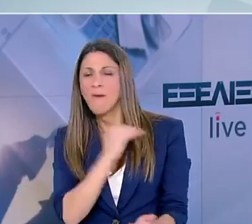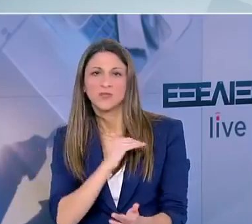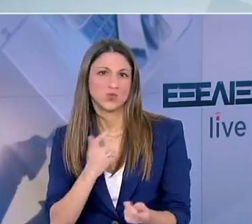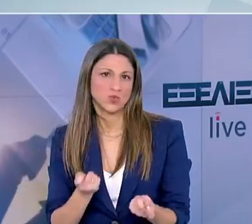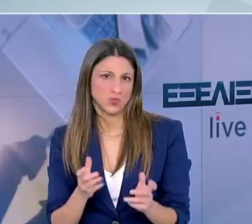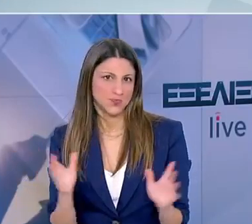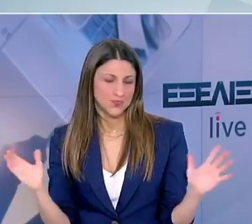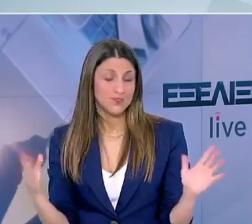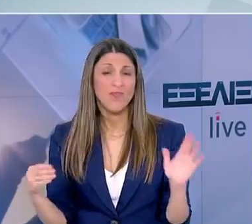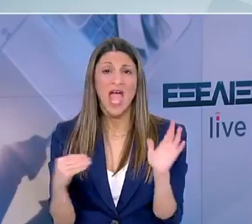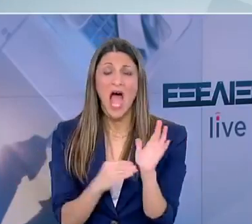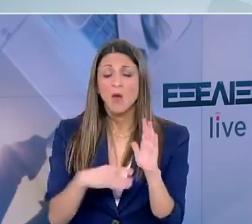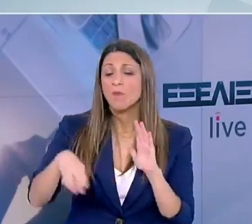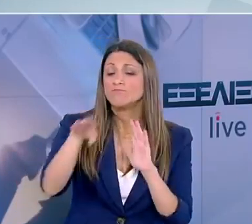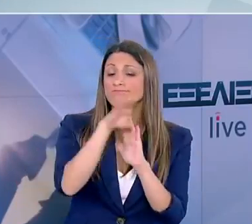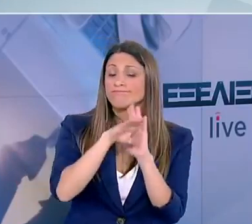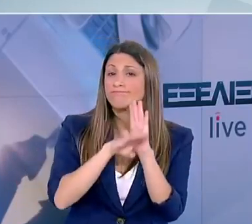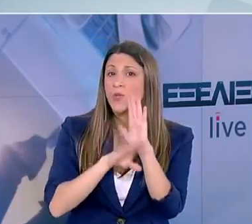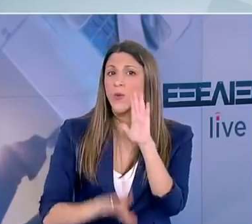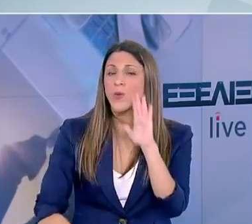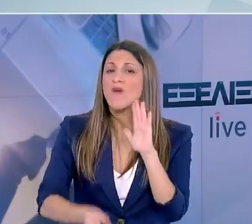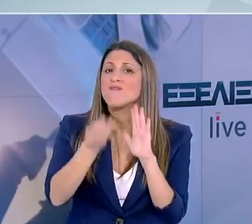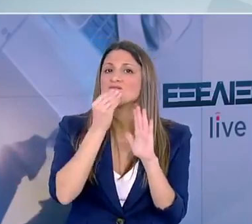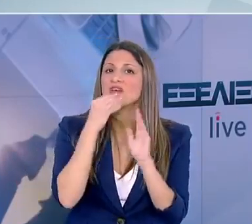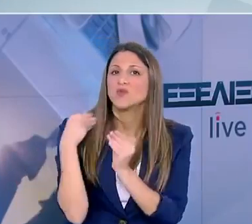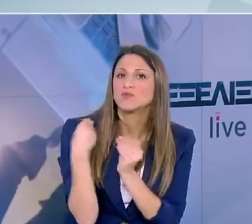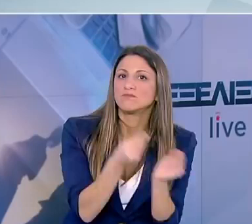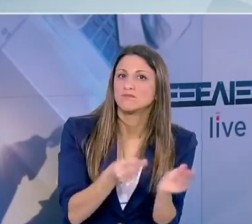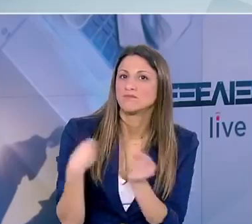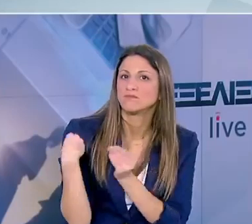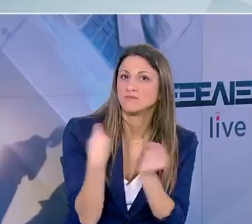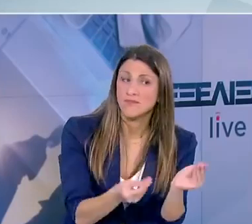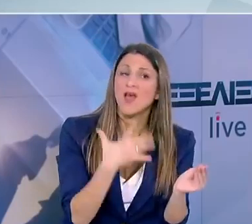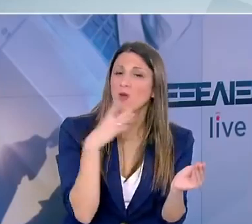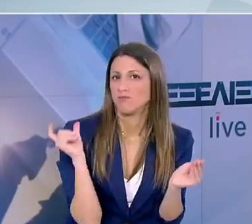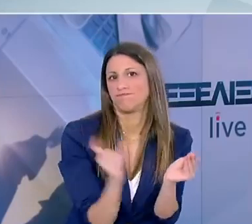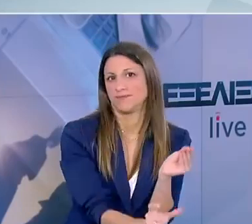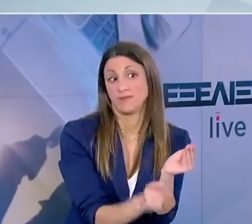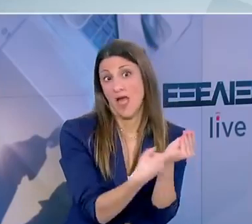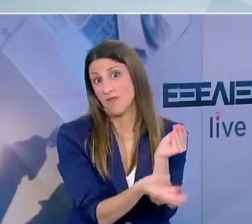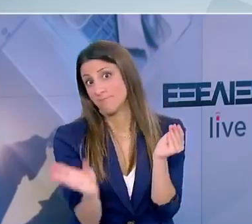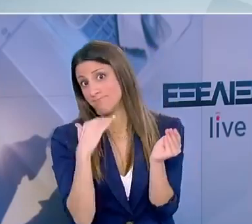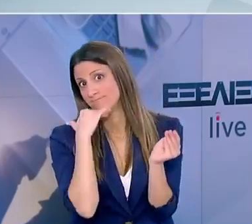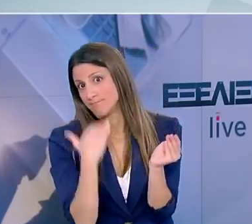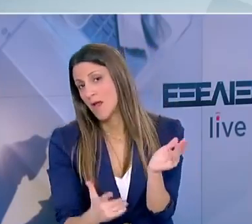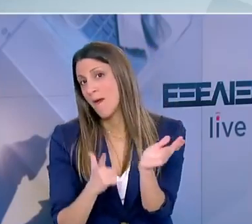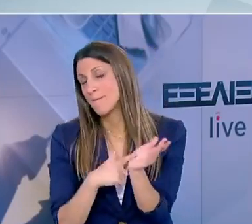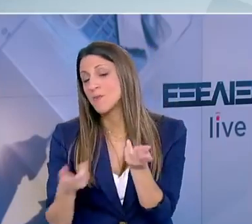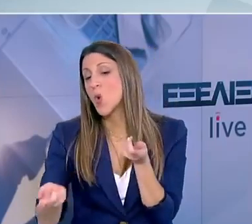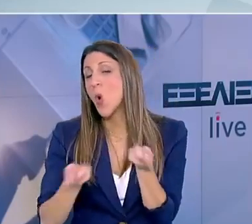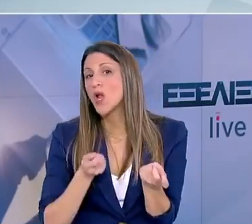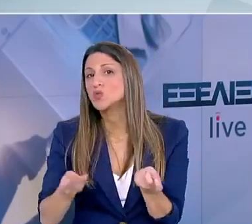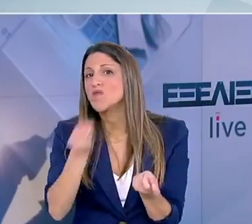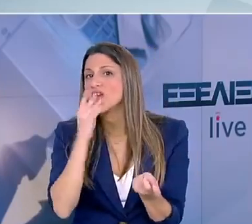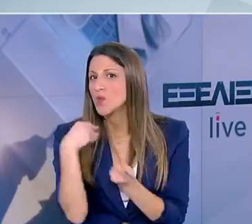Ταυτόχρονα οριστικοποιήθηκε το πλάνο τροφοδοσίας του οικισμού στη Νέα Σμύρνη που βρίσκεται σε καραντίνα, έτσι ώστε και τρόφιμα και φάρμακα και